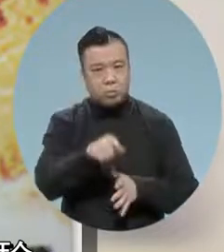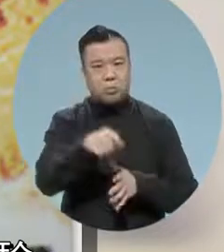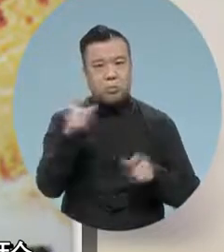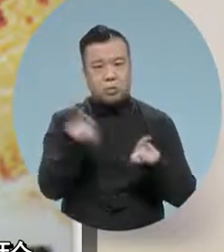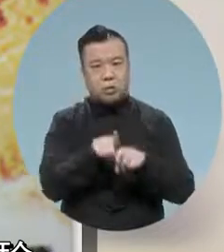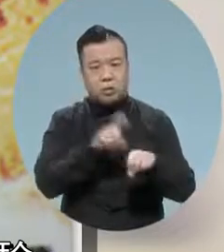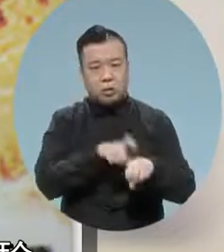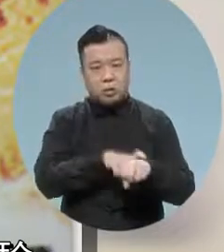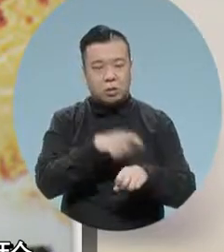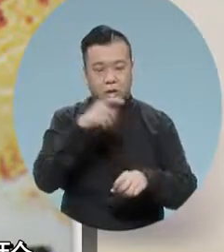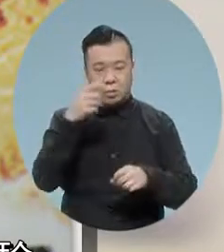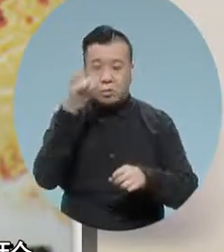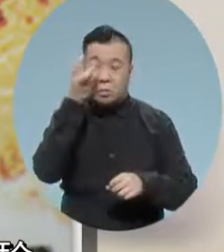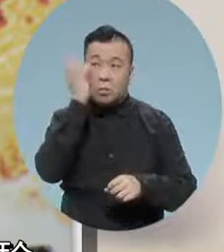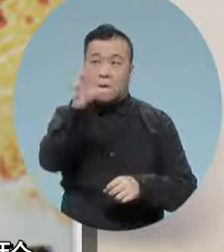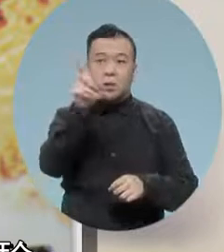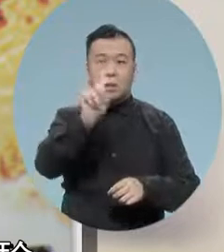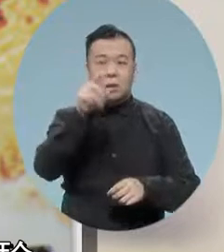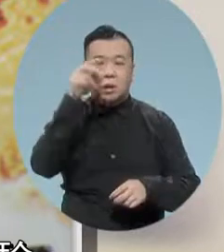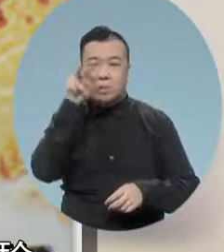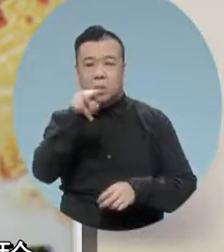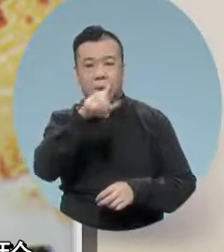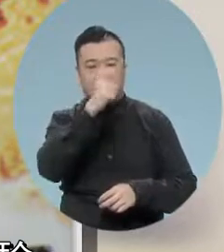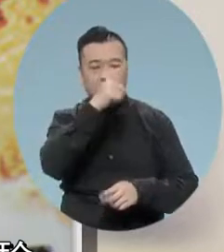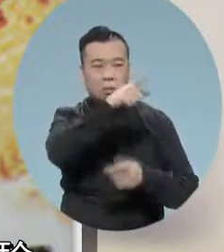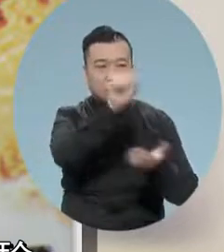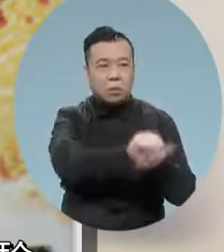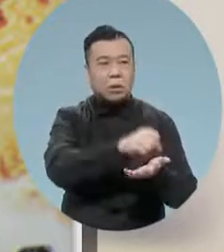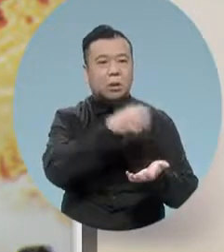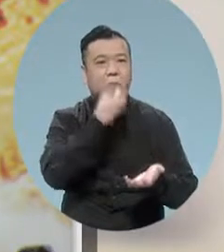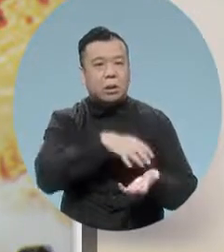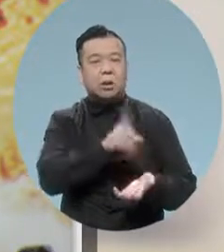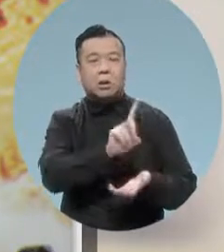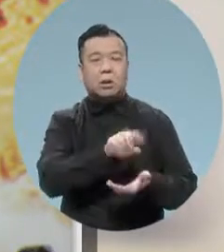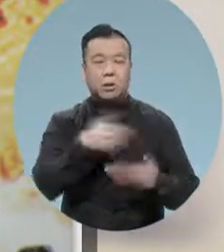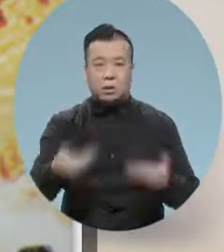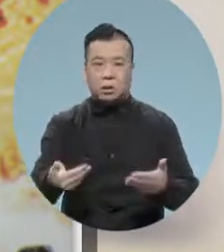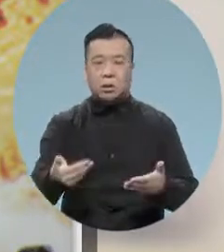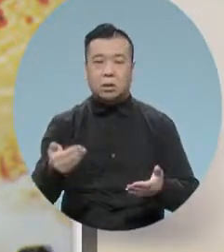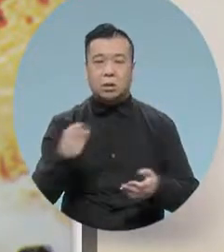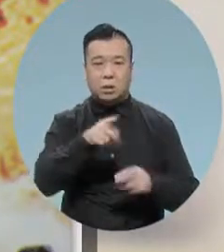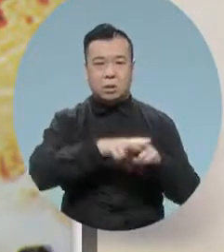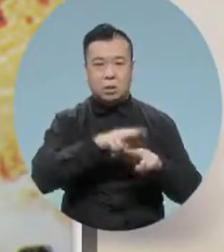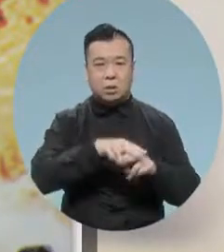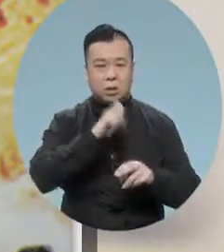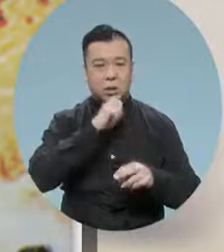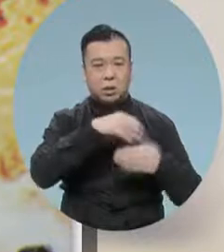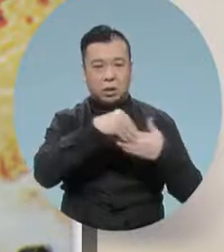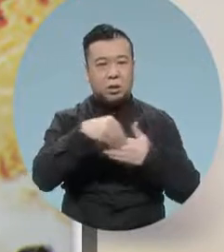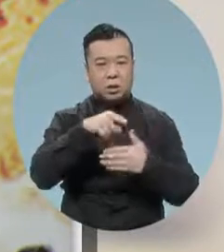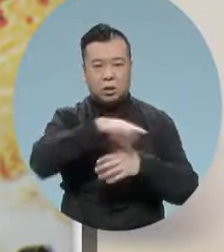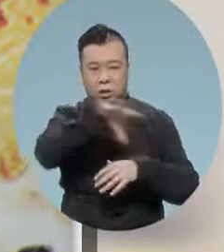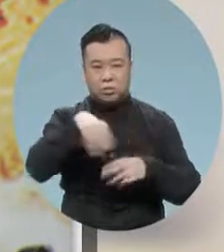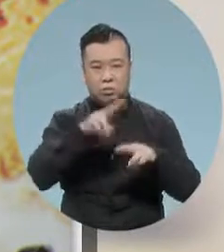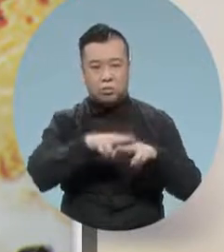时亦将视线去睇住苏联失败嘅经验。而家中共又引导全国人